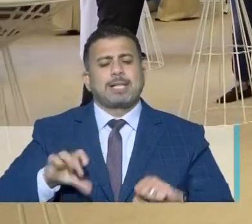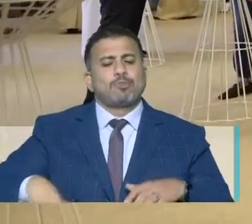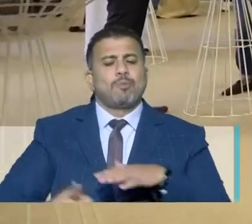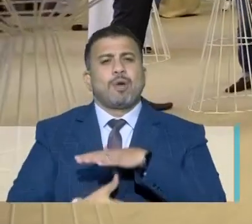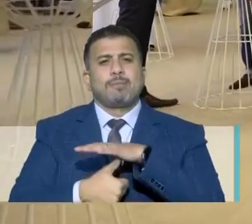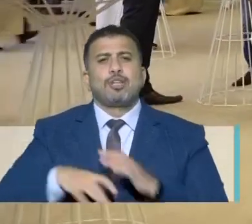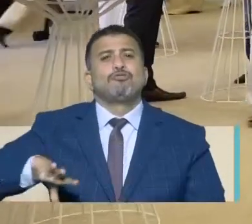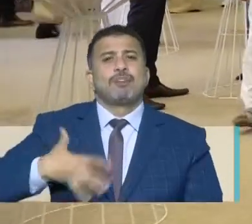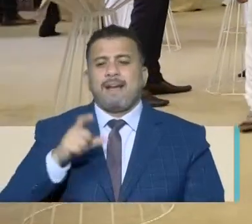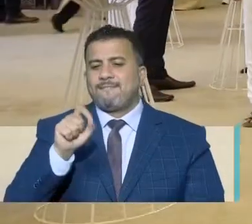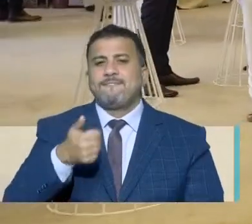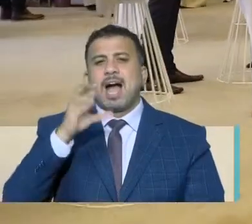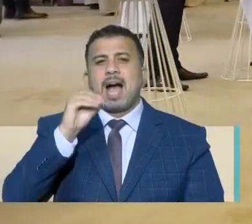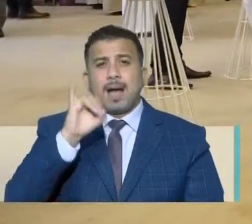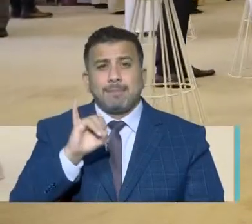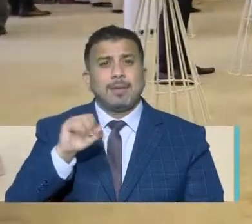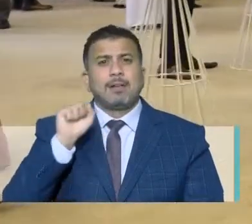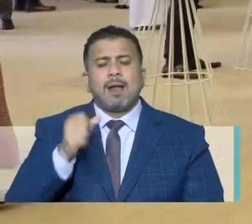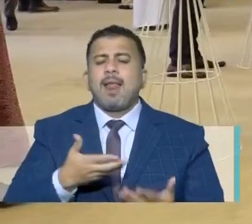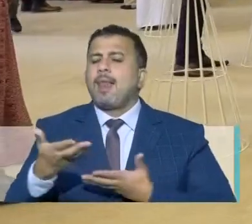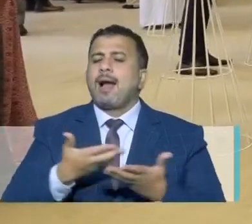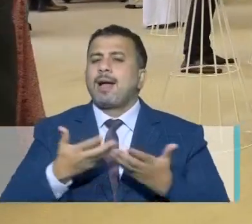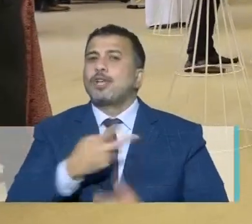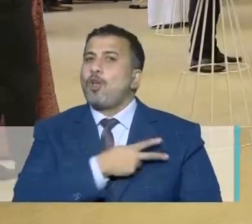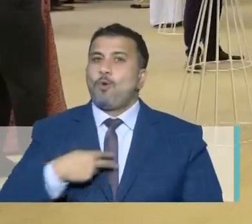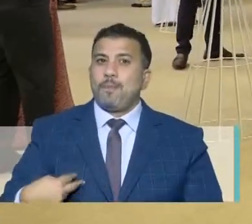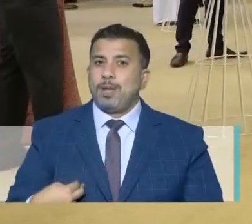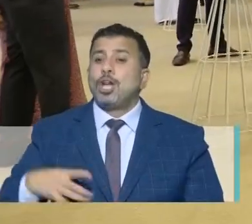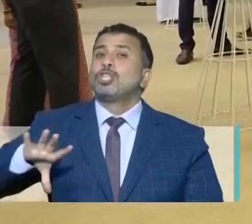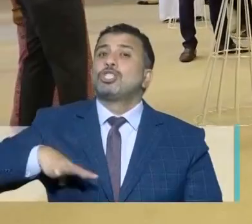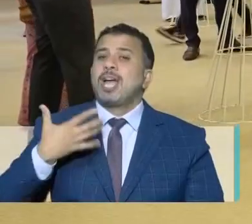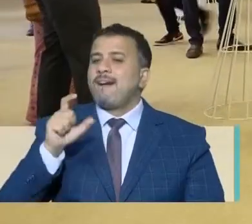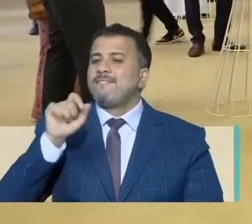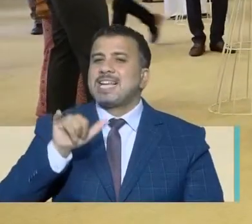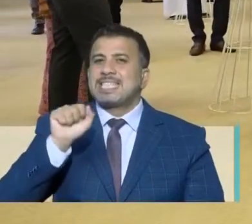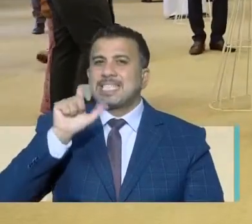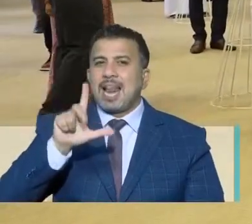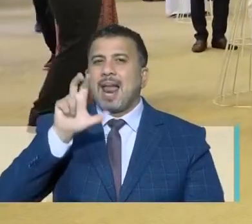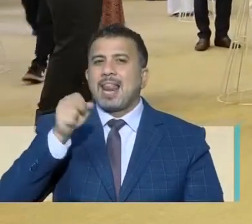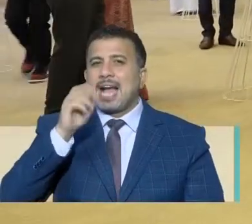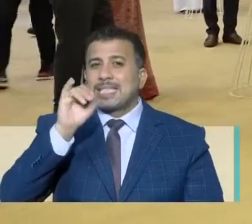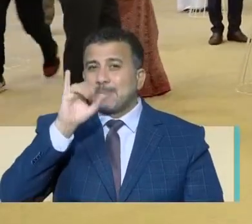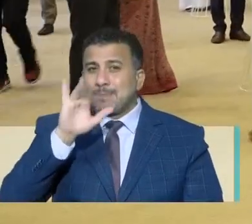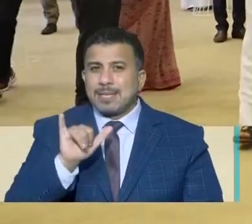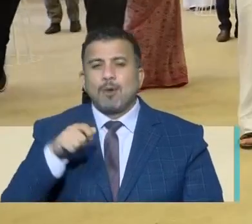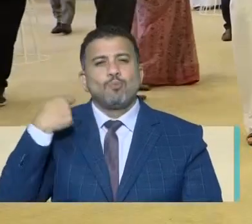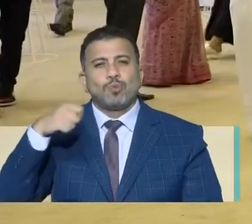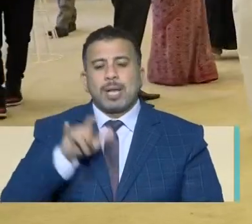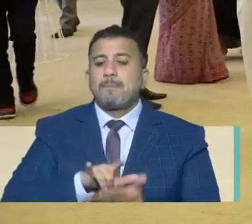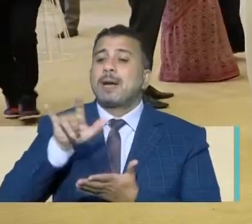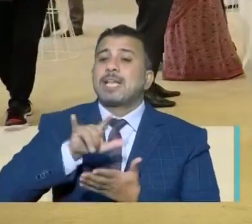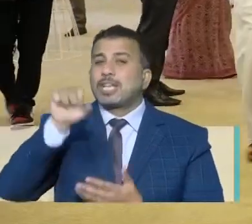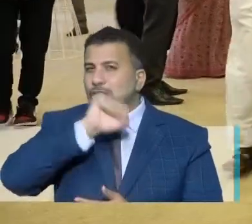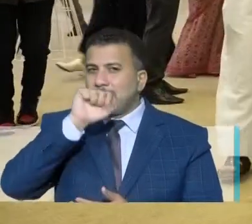والشيخ فاهم بن سلطان القاسمي رئيس دائره العلاقات الحكوميه والشيخ فيصل بن سعود القاسمي مدير هيئه مطار